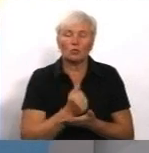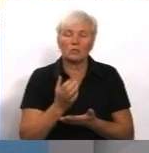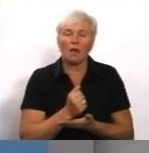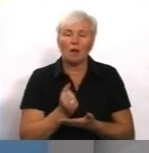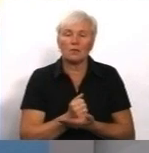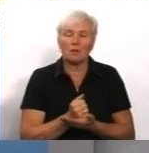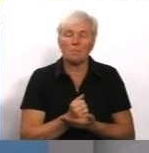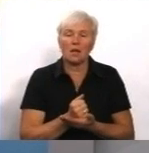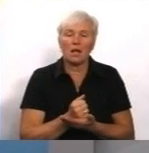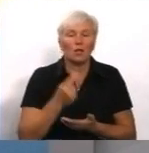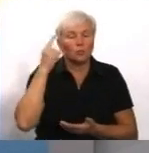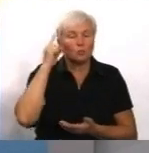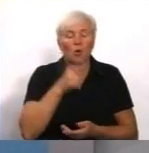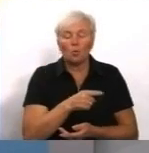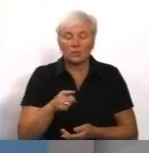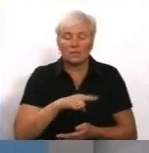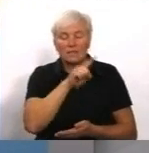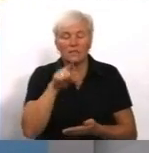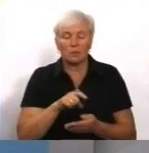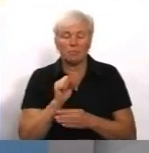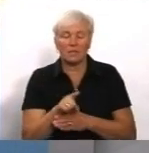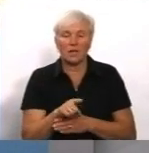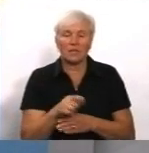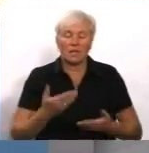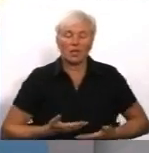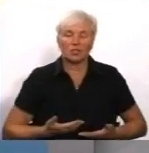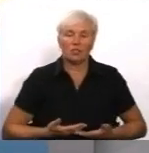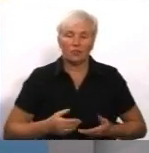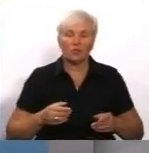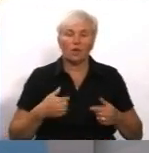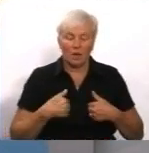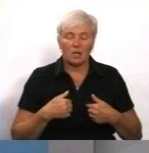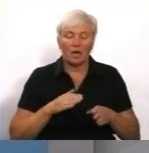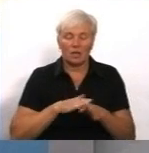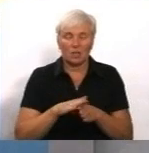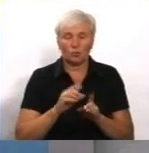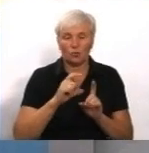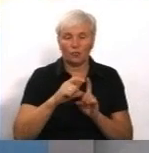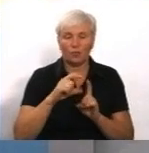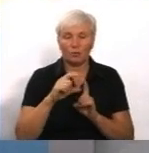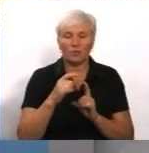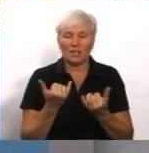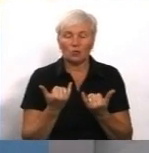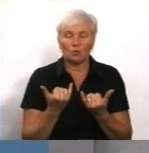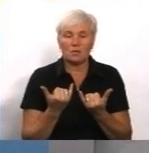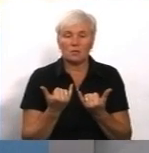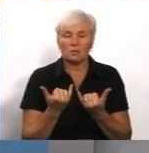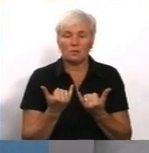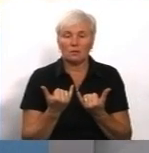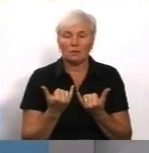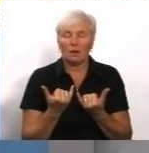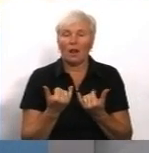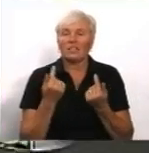думаю, що в процесі запитань, можливо, деталізуємо якісь цифри. Але на сьогодні це